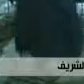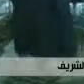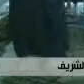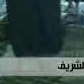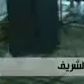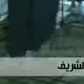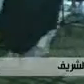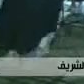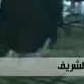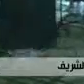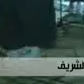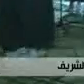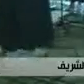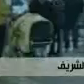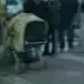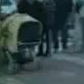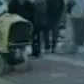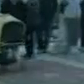والانشاد